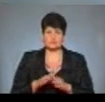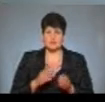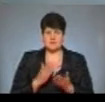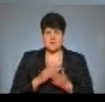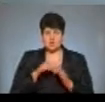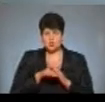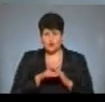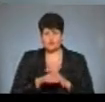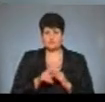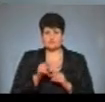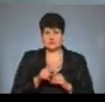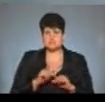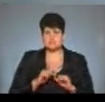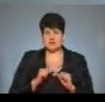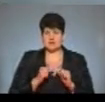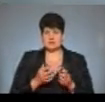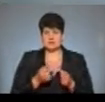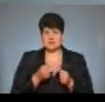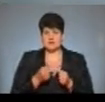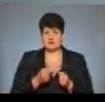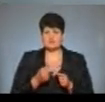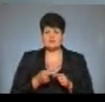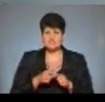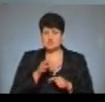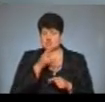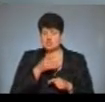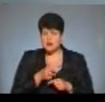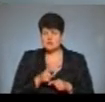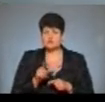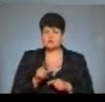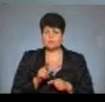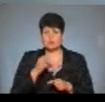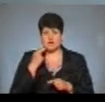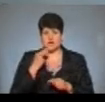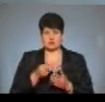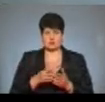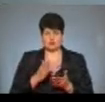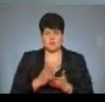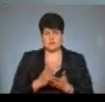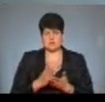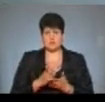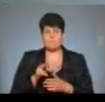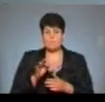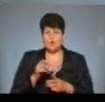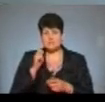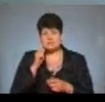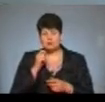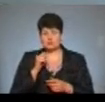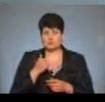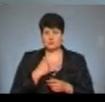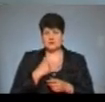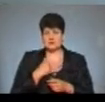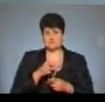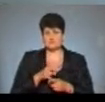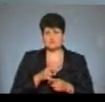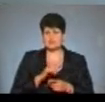мають сховище, вони стараються перетримати на красу в такий час, щоб десь кращу ціну мати. По цибулі вона у нас